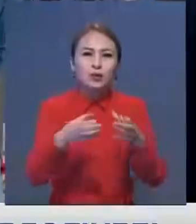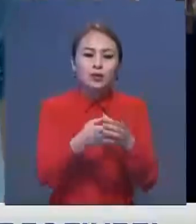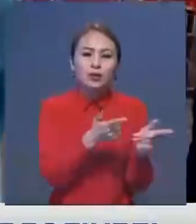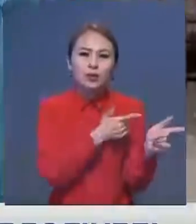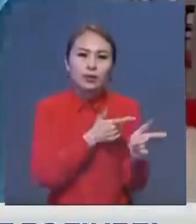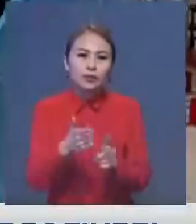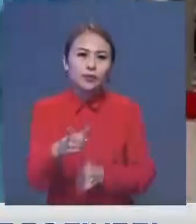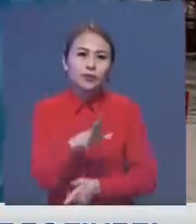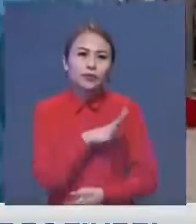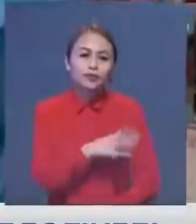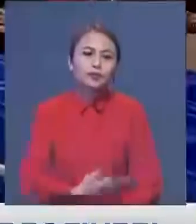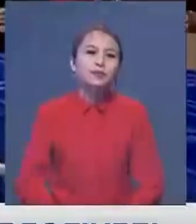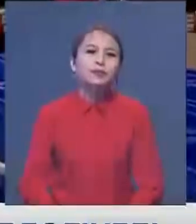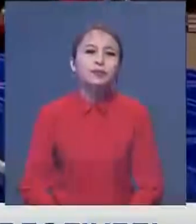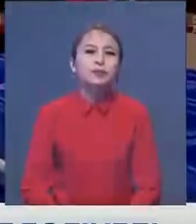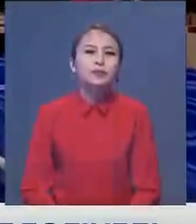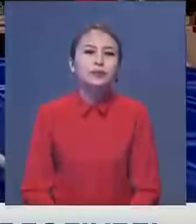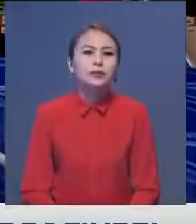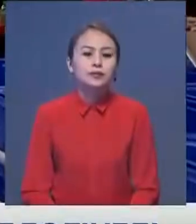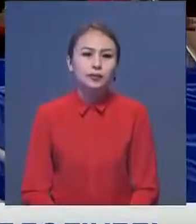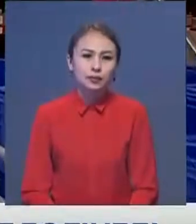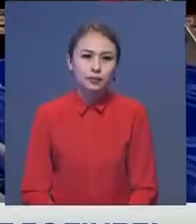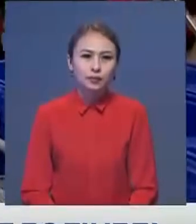қолғап дайындалыпты.